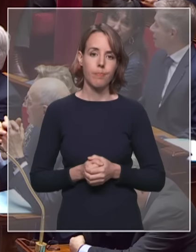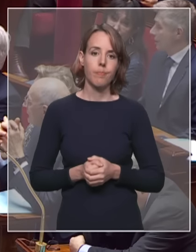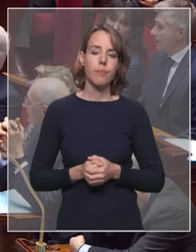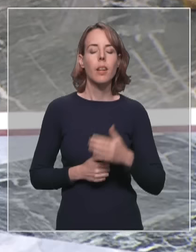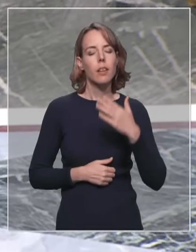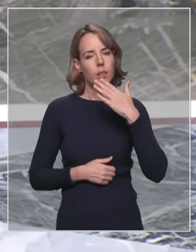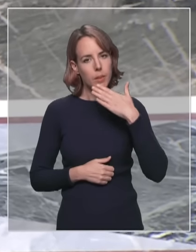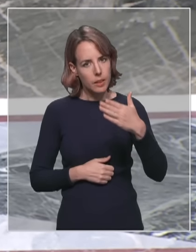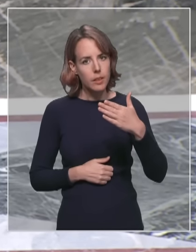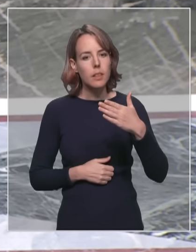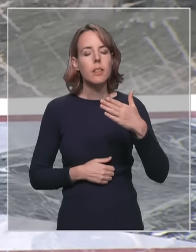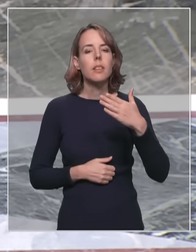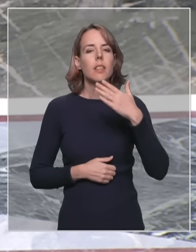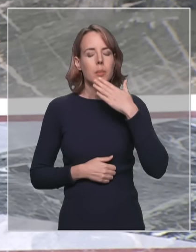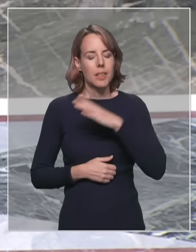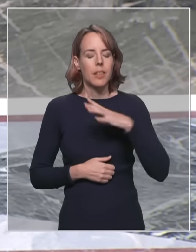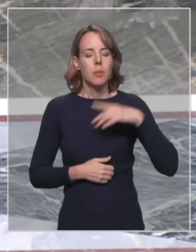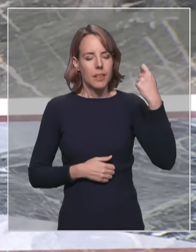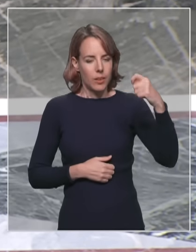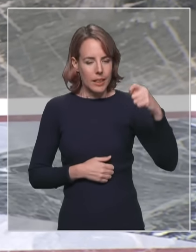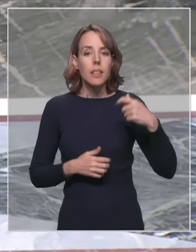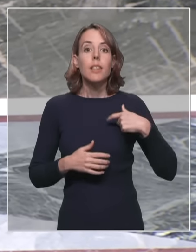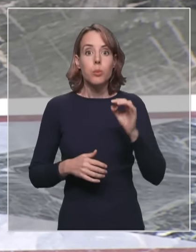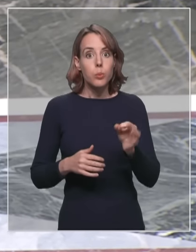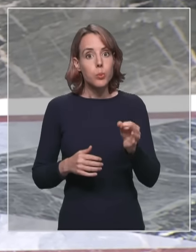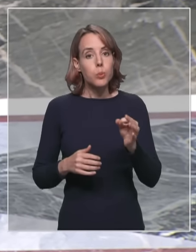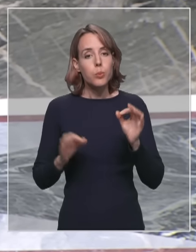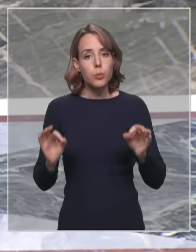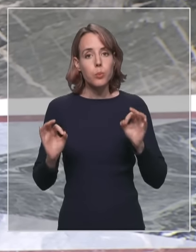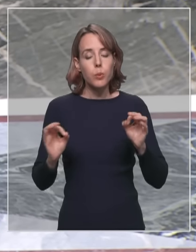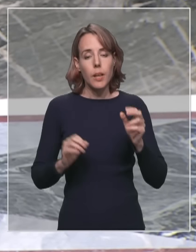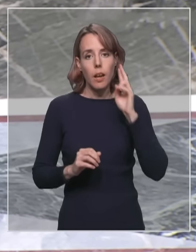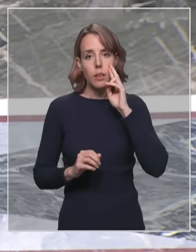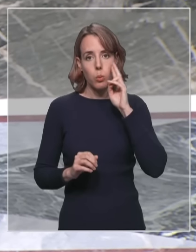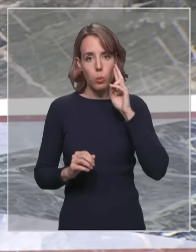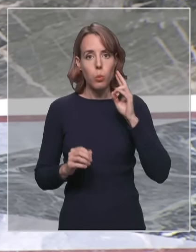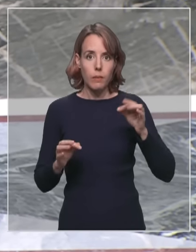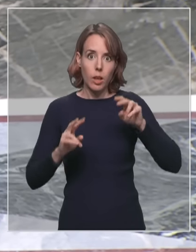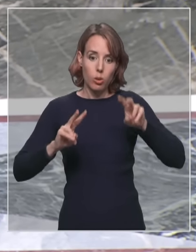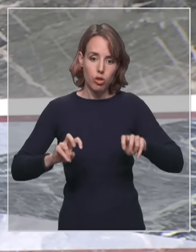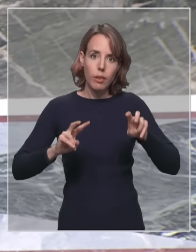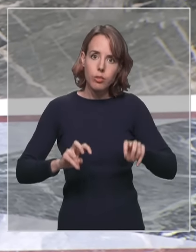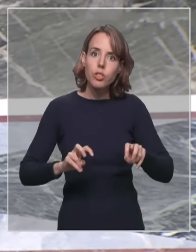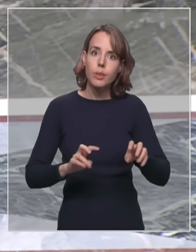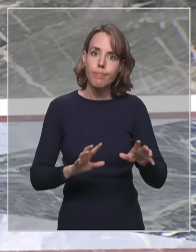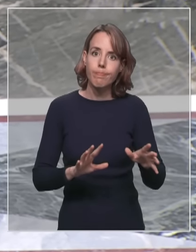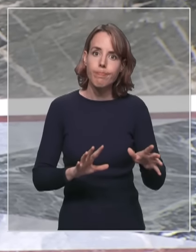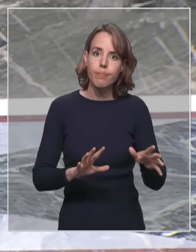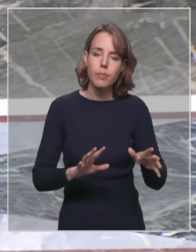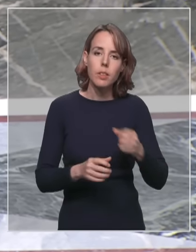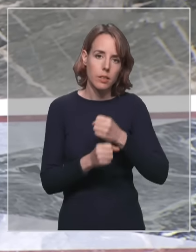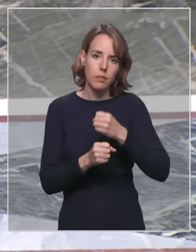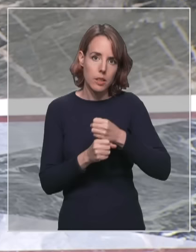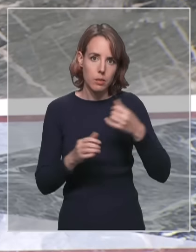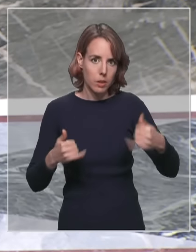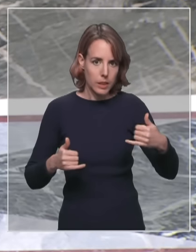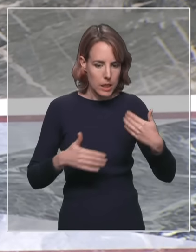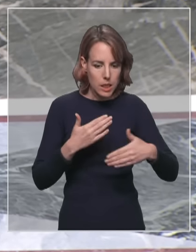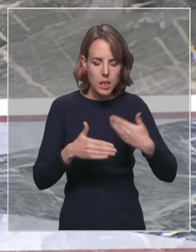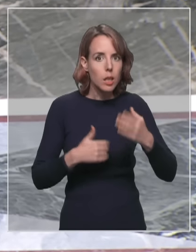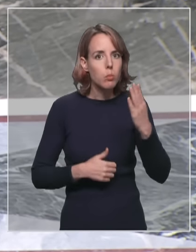Merci. Merci, Madame la Présidente. Oui, vous avez absolument raison sur la recherche, le travail est nécessaire.